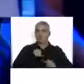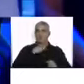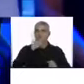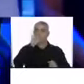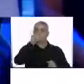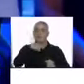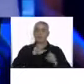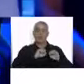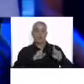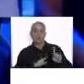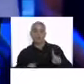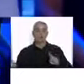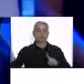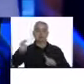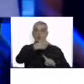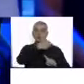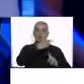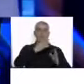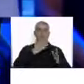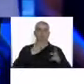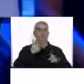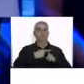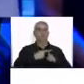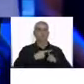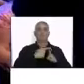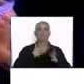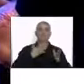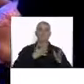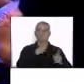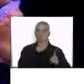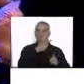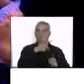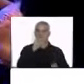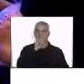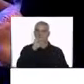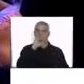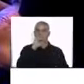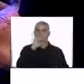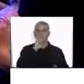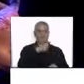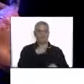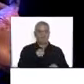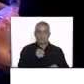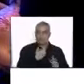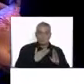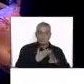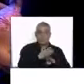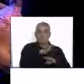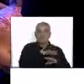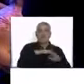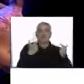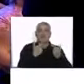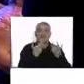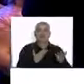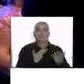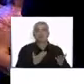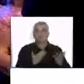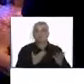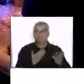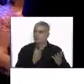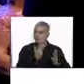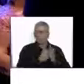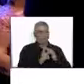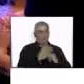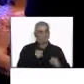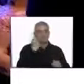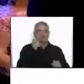והגענו דרך אשקלון, הביאו אותנו למפקיעים, צומת מפקיעים, זיקים. אנחנו נכנסנו לשטח אש, והוא לא ביטא,